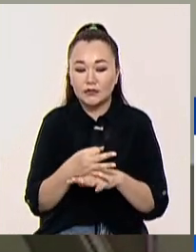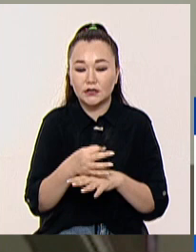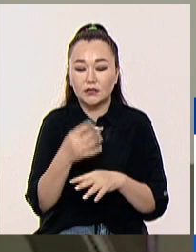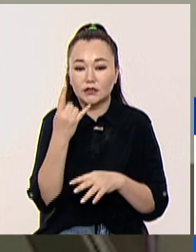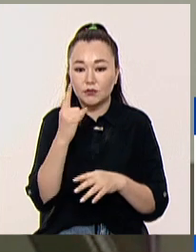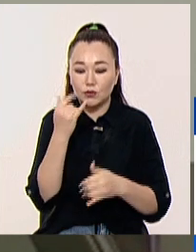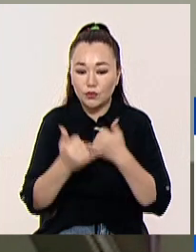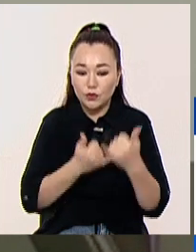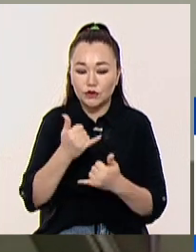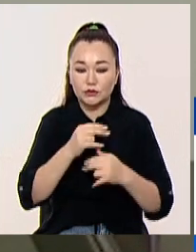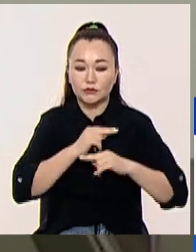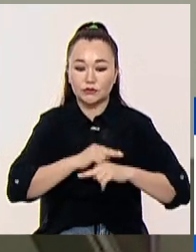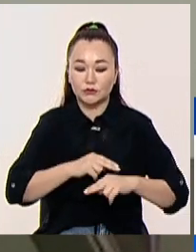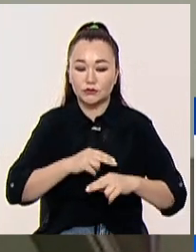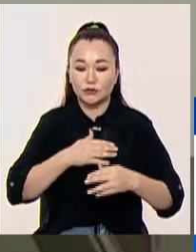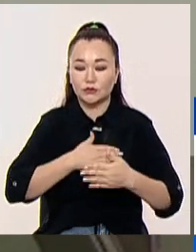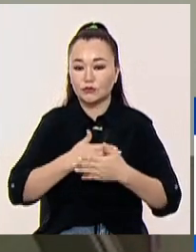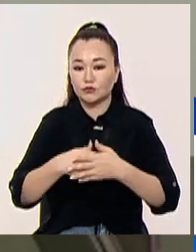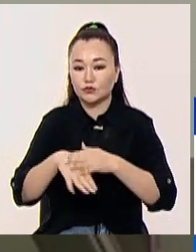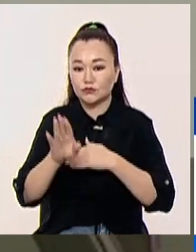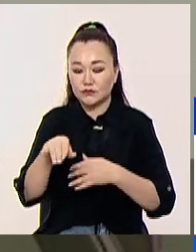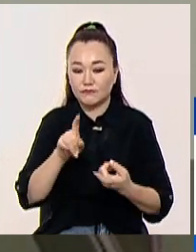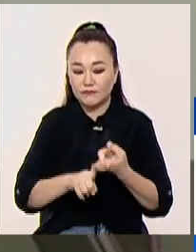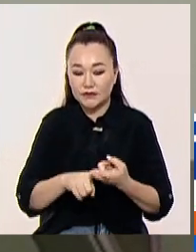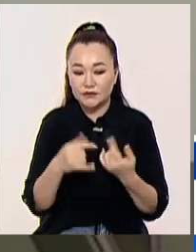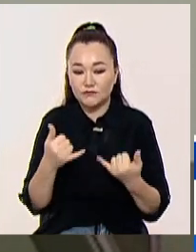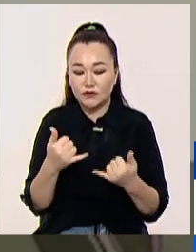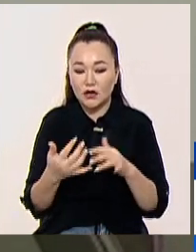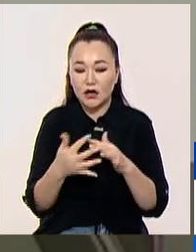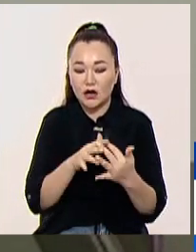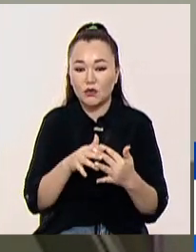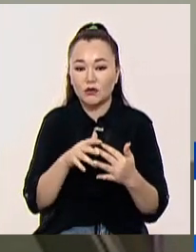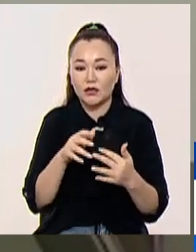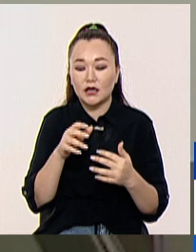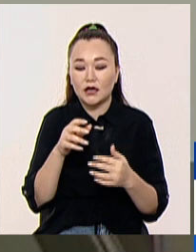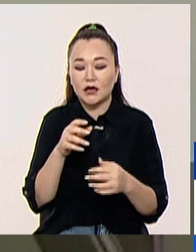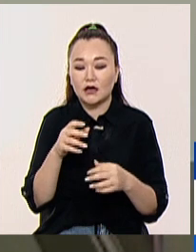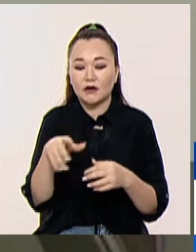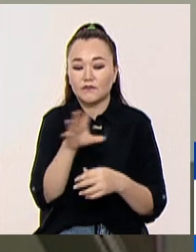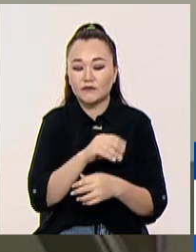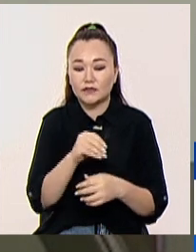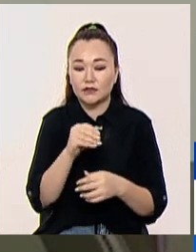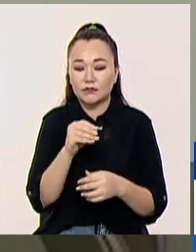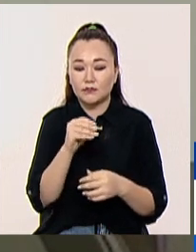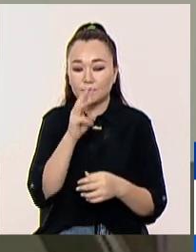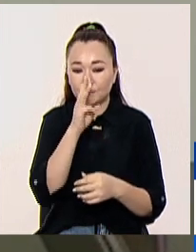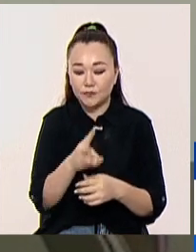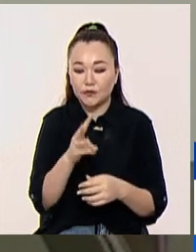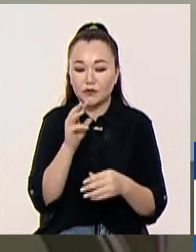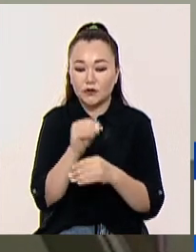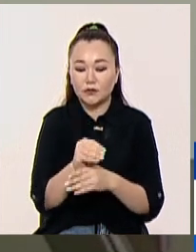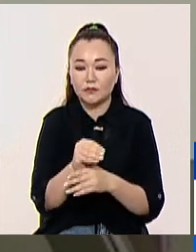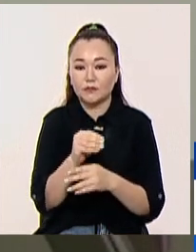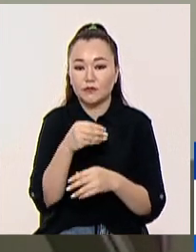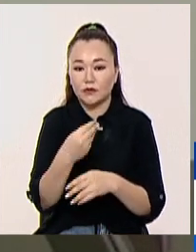бала күтімімен еңбек демалысына болуына байланысты Көкдала бір ауылының мергеріне үстеме ақы жалақысына беріле